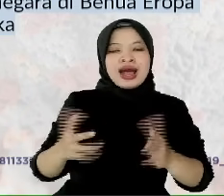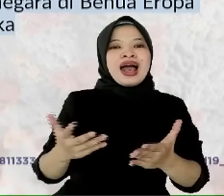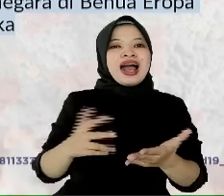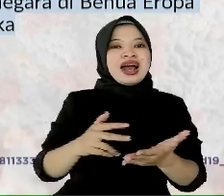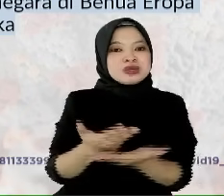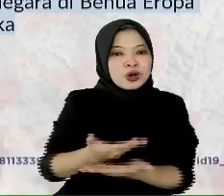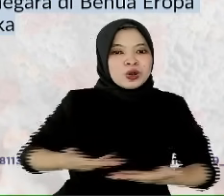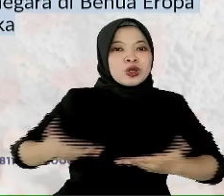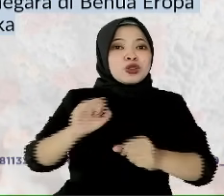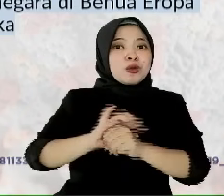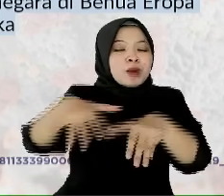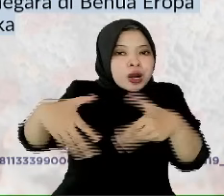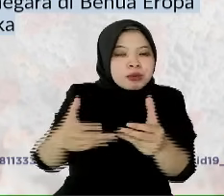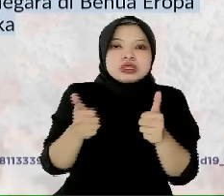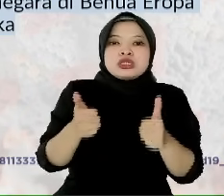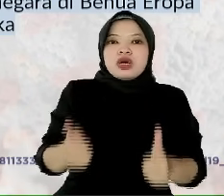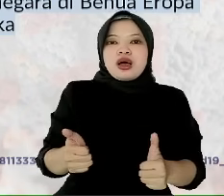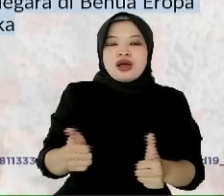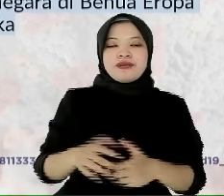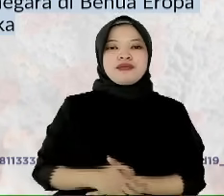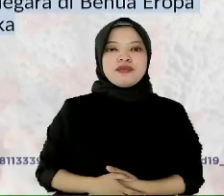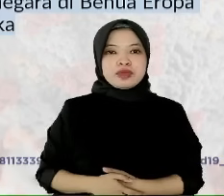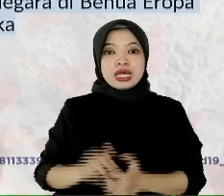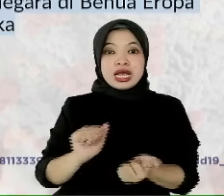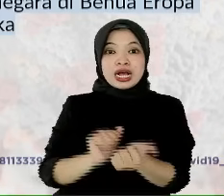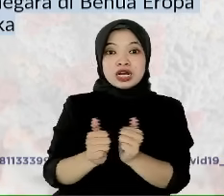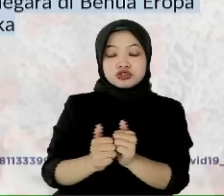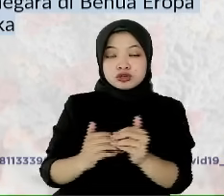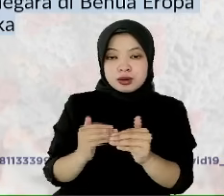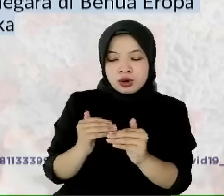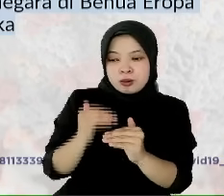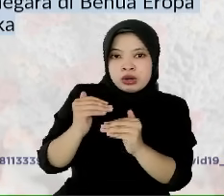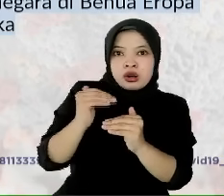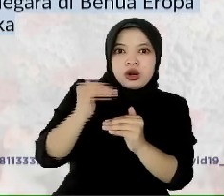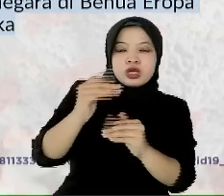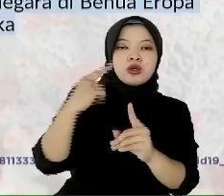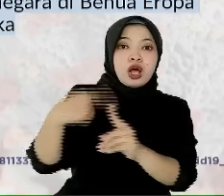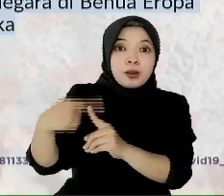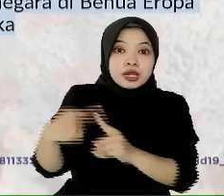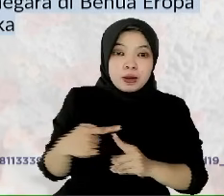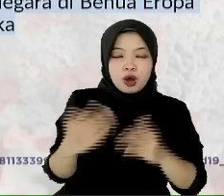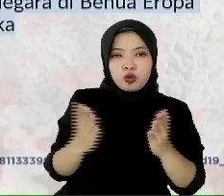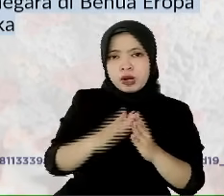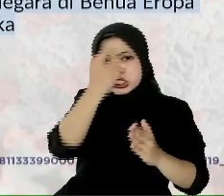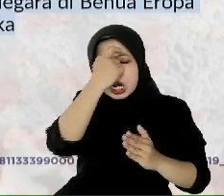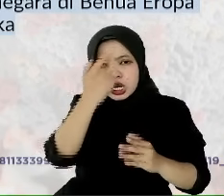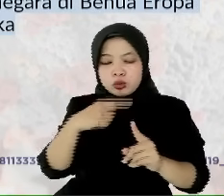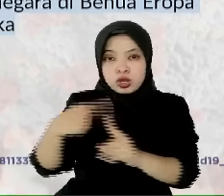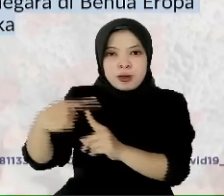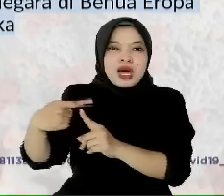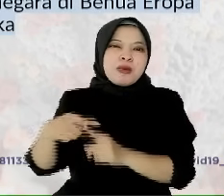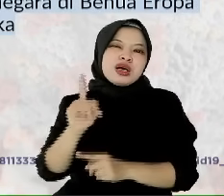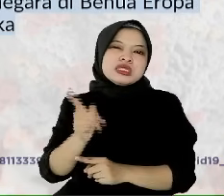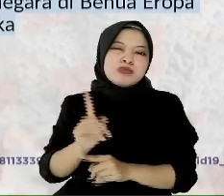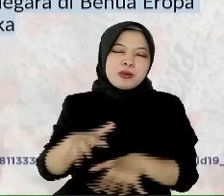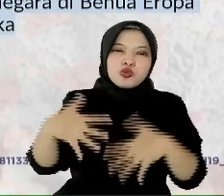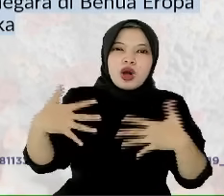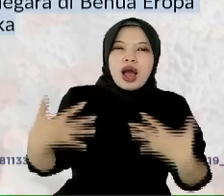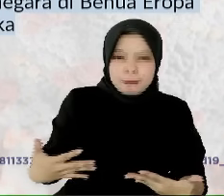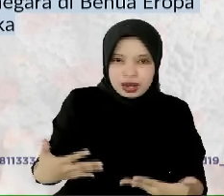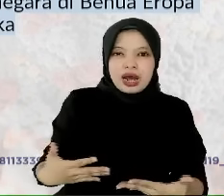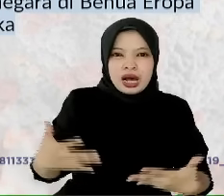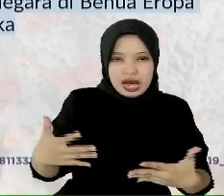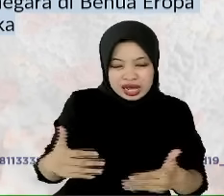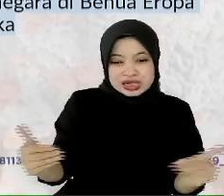pandemi. Meningkatnya jumlah kasusnya, khususnya kasus perawatan di rumah sakit, disebabkan oleh